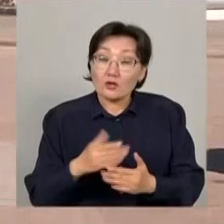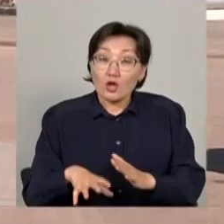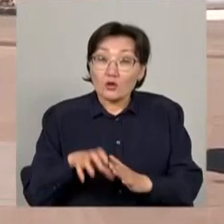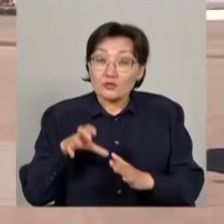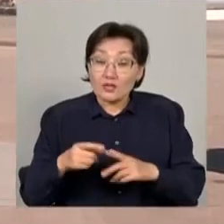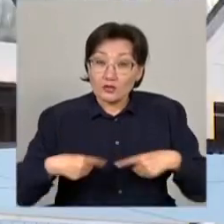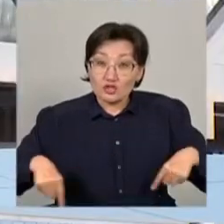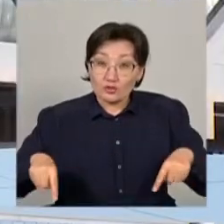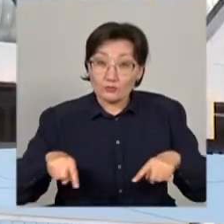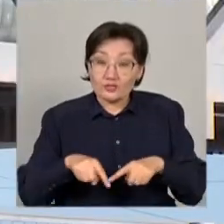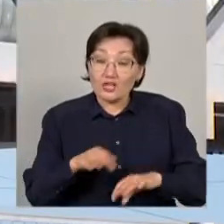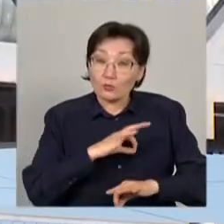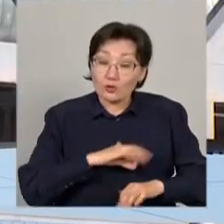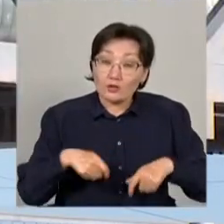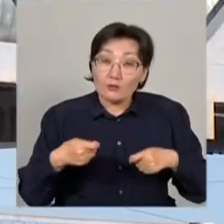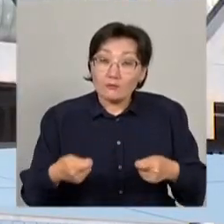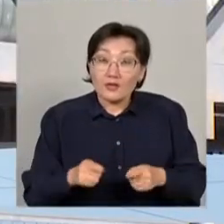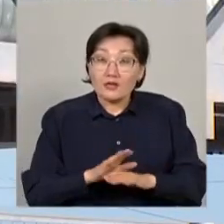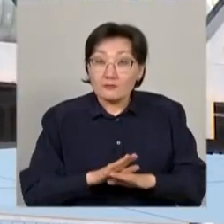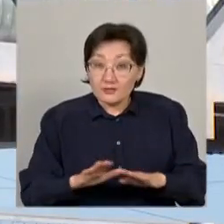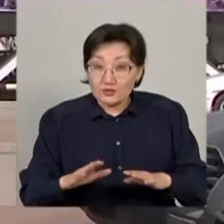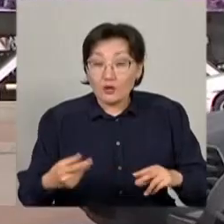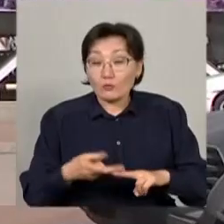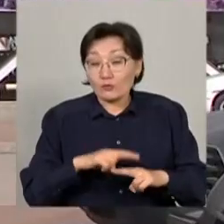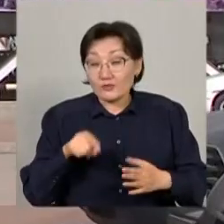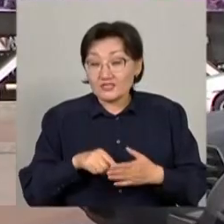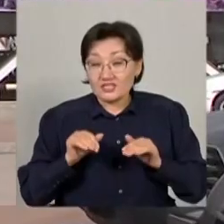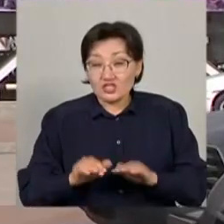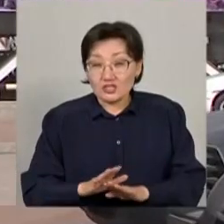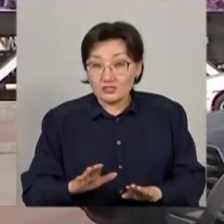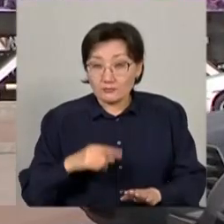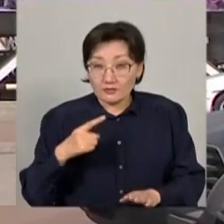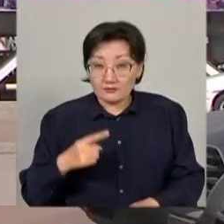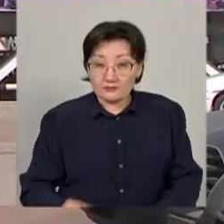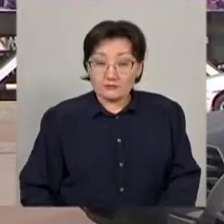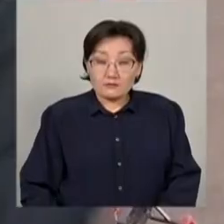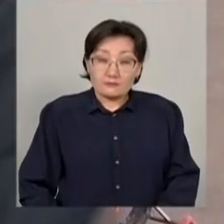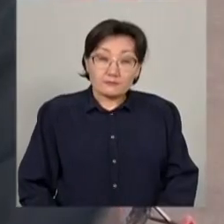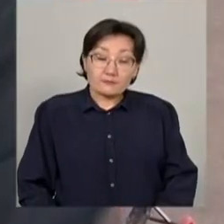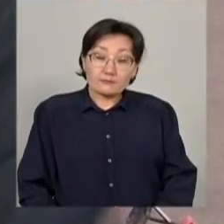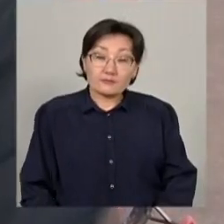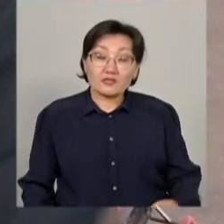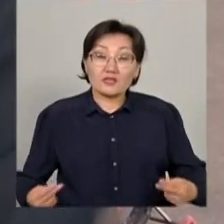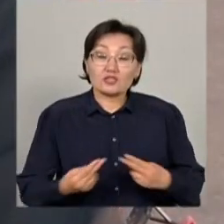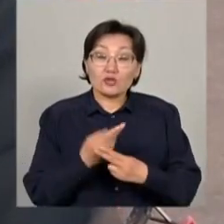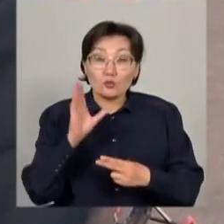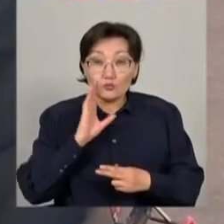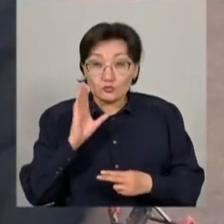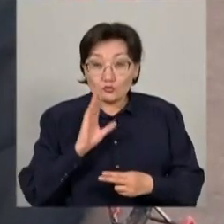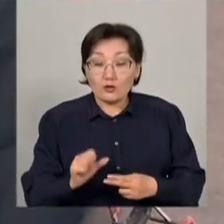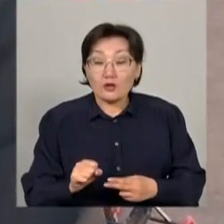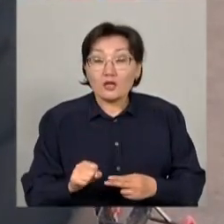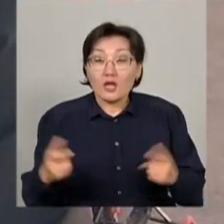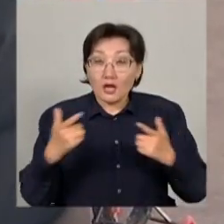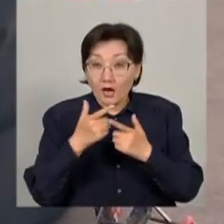сүзгі станциясы қолданысқа берілмейінше бұл мәселенің шешілмейтінін де жасырмады. Астана су арнасының